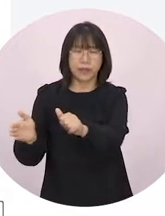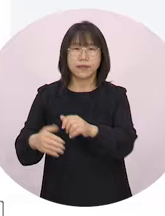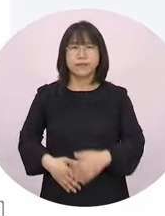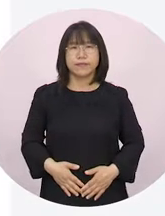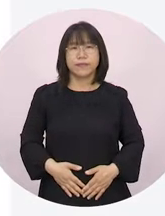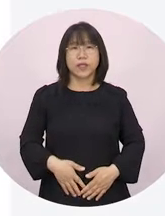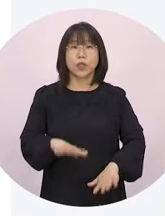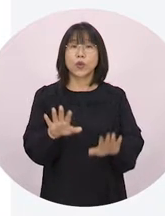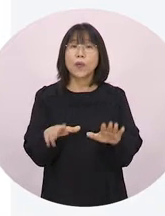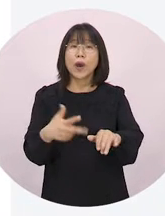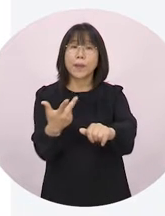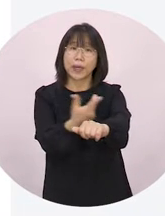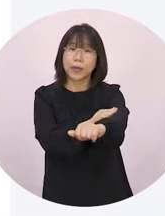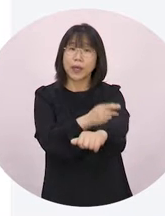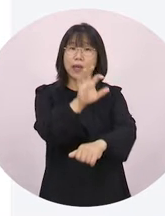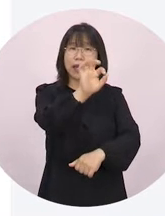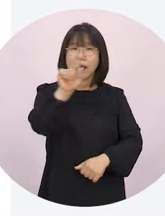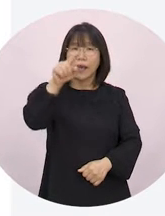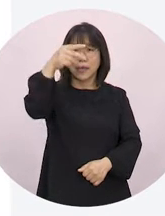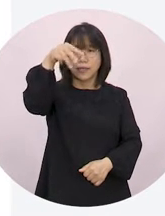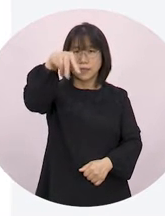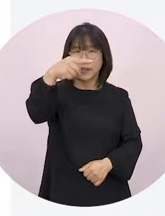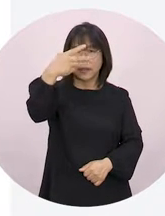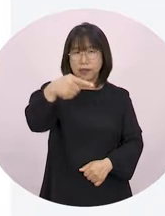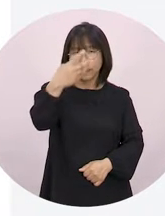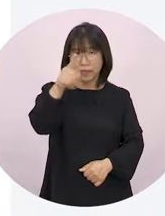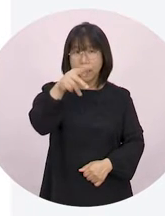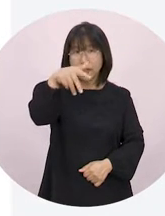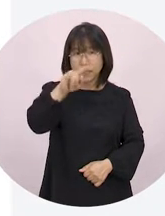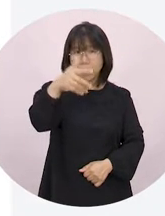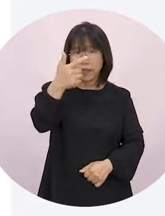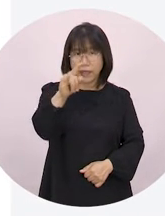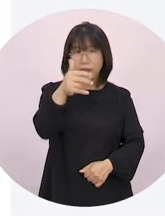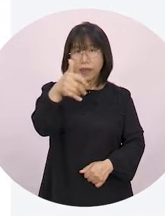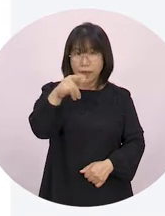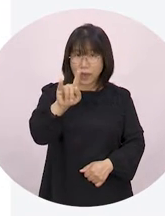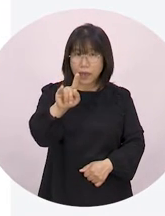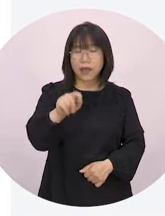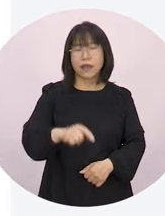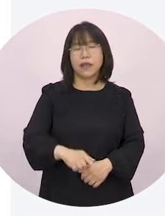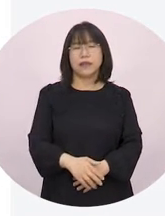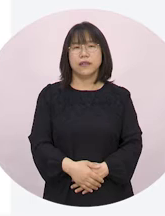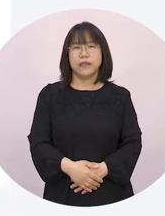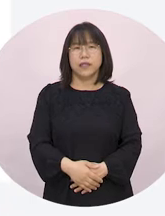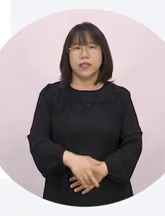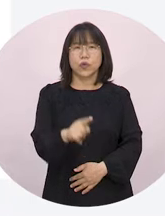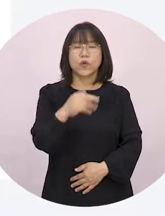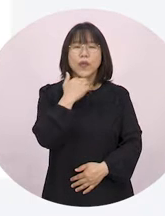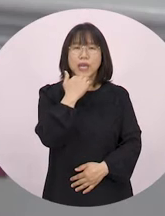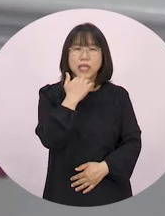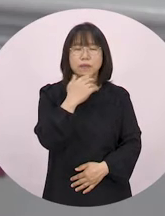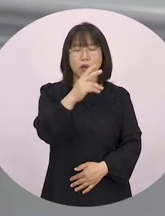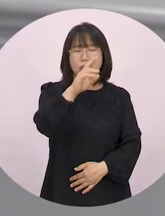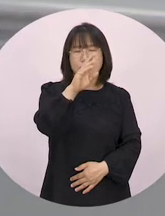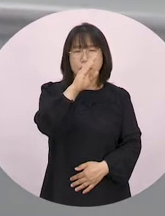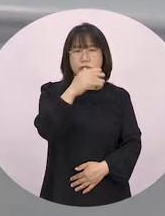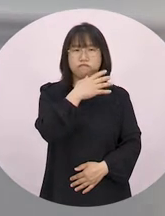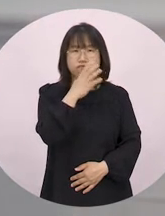당부드립니다. 한편 이번 접종 백신은 아스트라제네카 백신이며 65세에서 74세